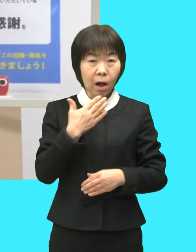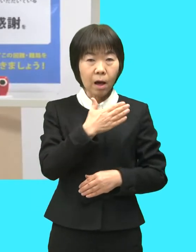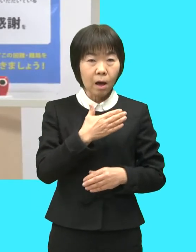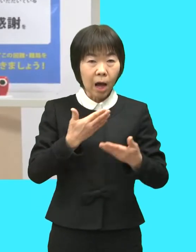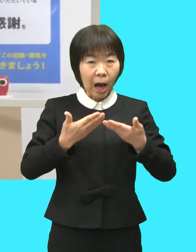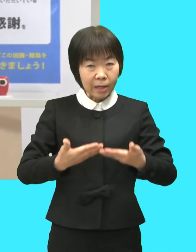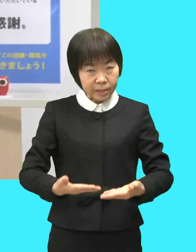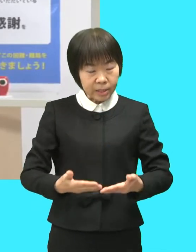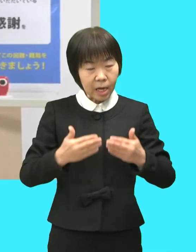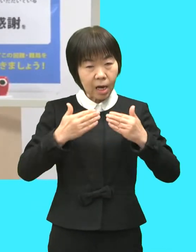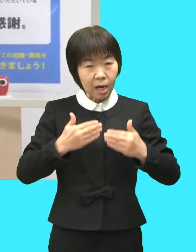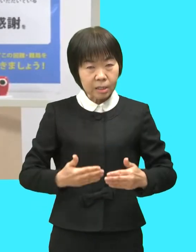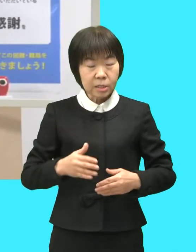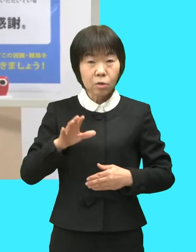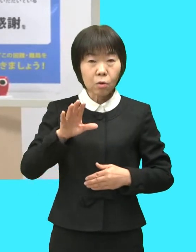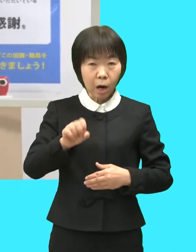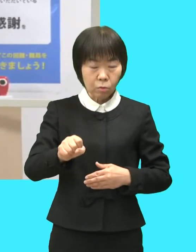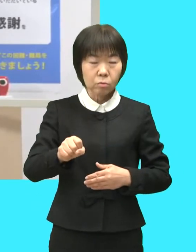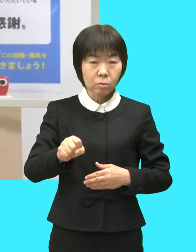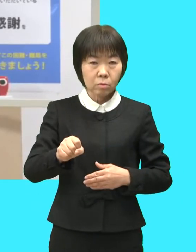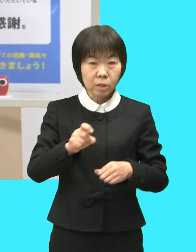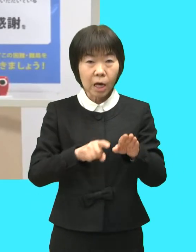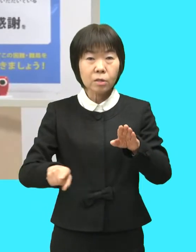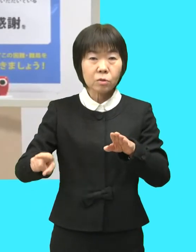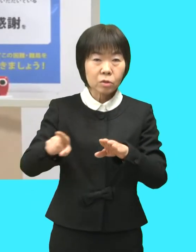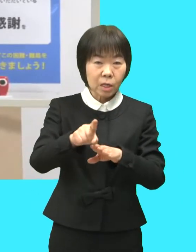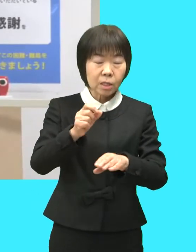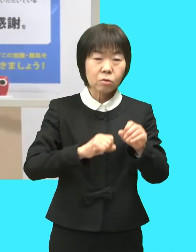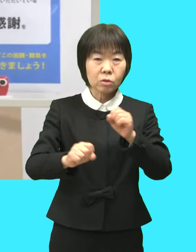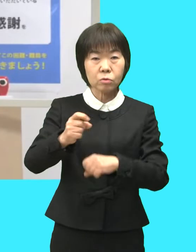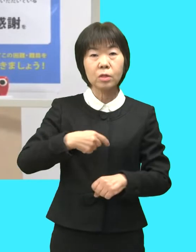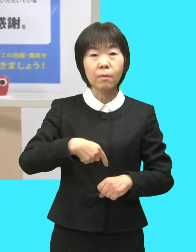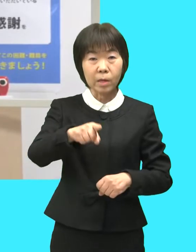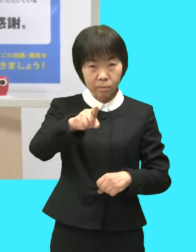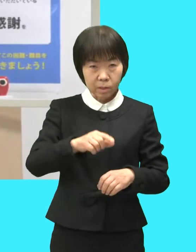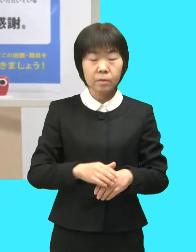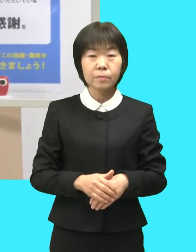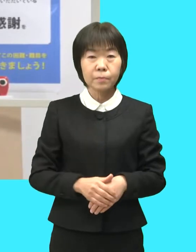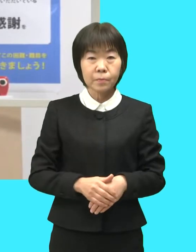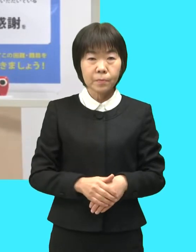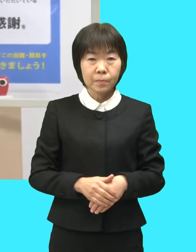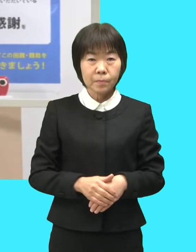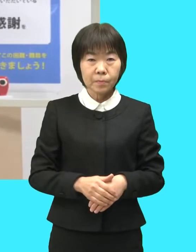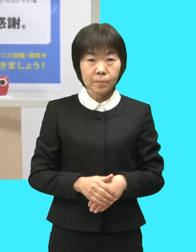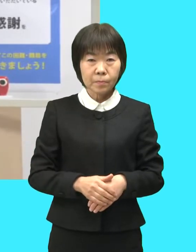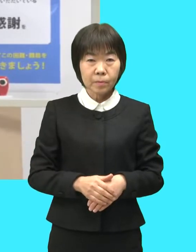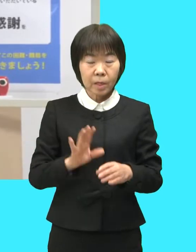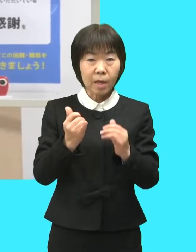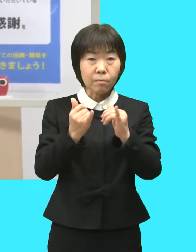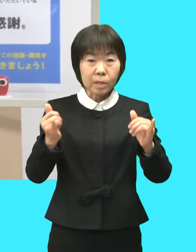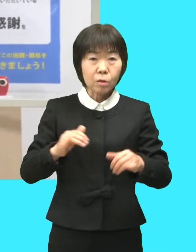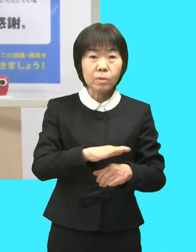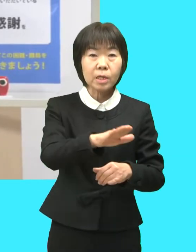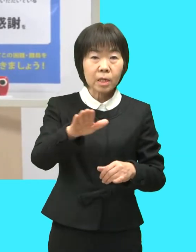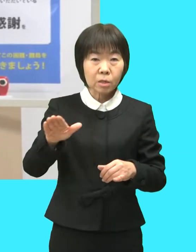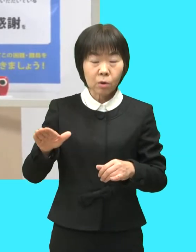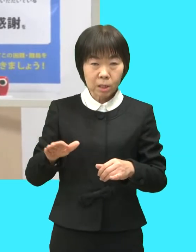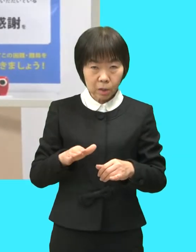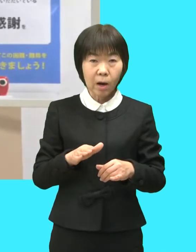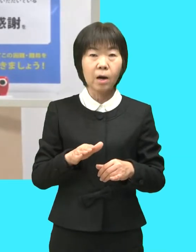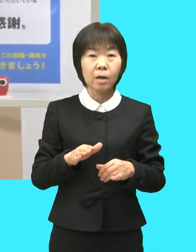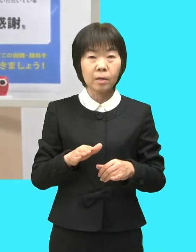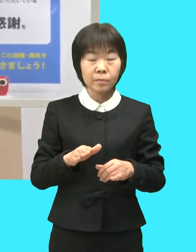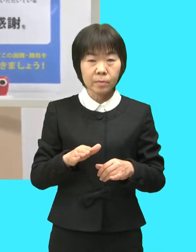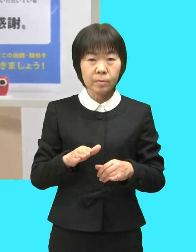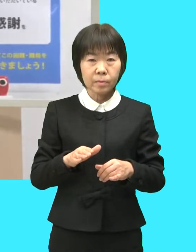全・安心の確保を最優先に取り組んでまいります。県民の皆さんにおかれまし